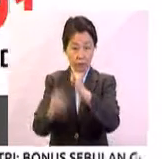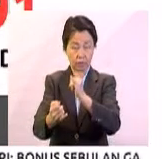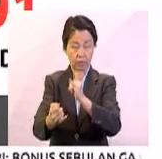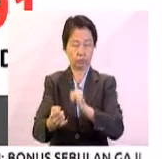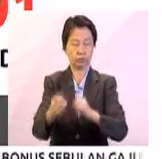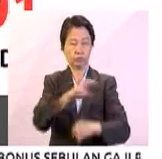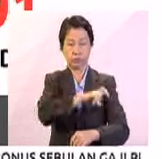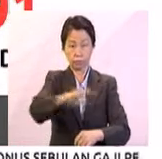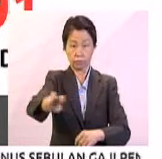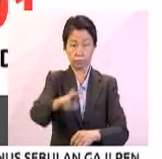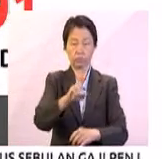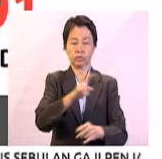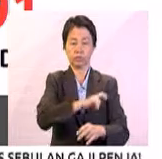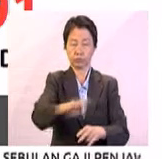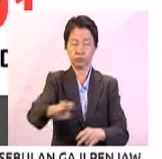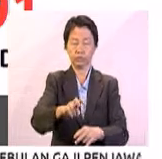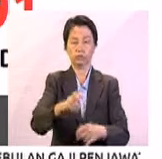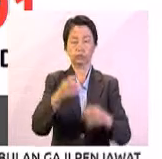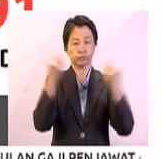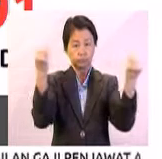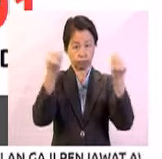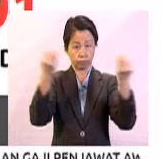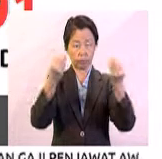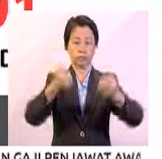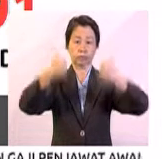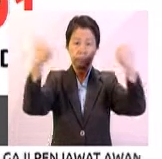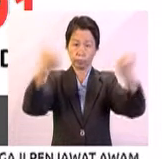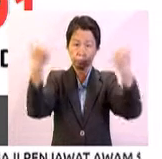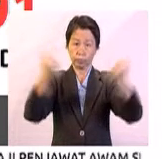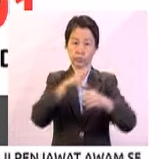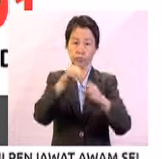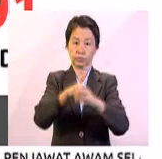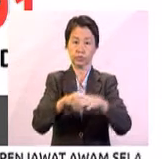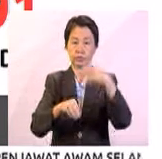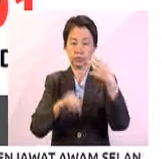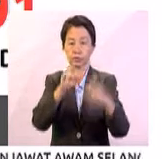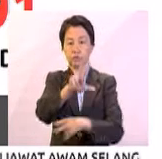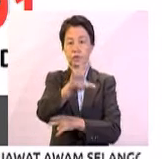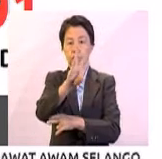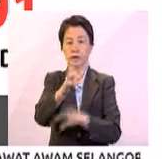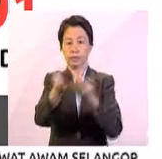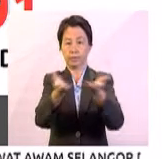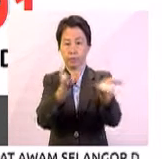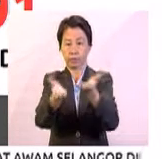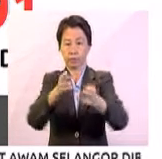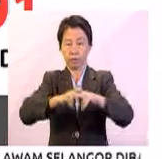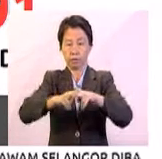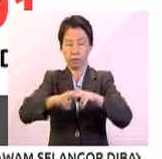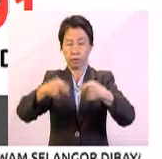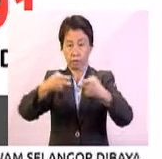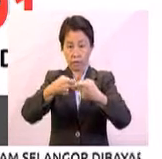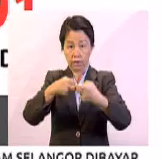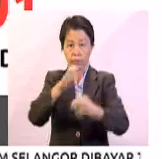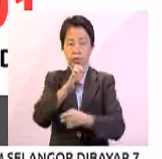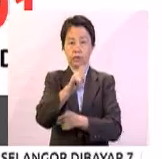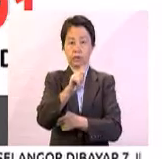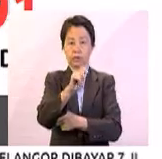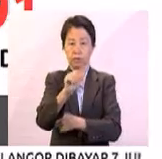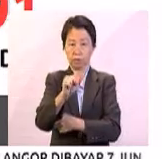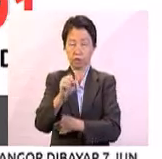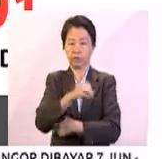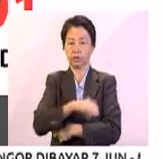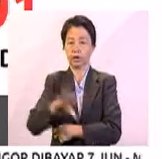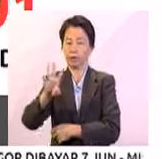perjalanan perkhidmatan KTM berhad pada musim perayaan aidilfitri ini merangkumi 36 perkhidmatan kereta api elektrik ETS dan